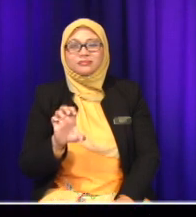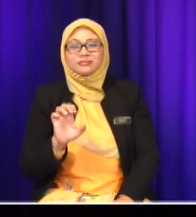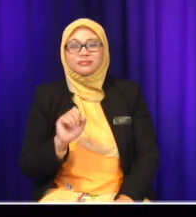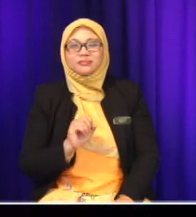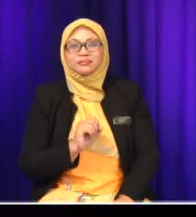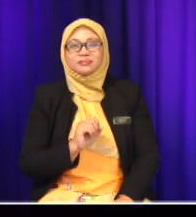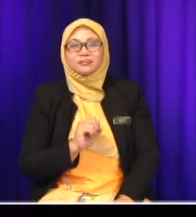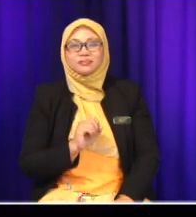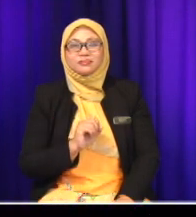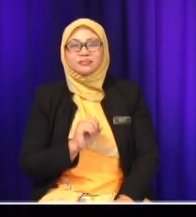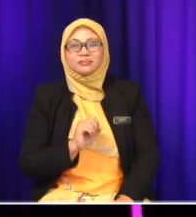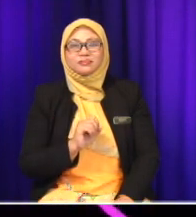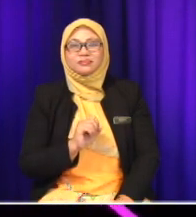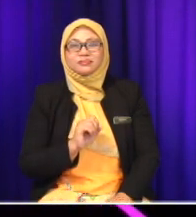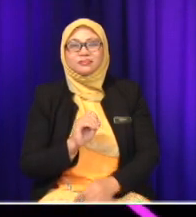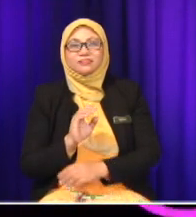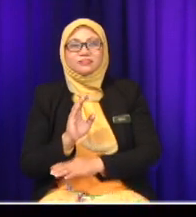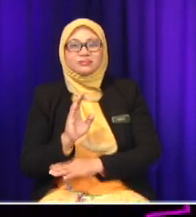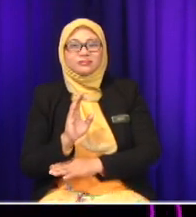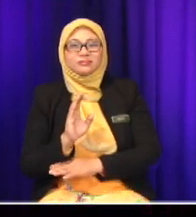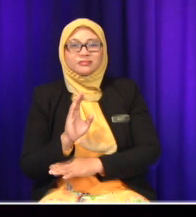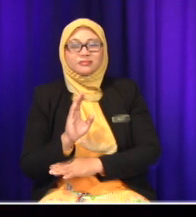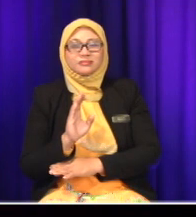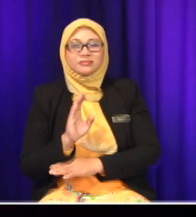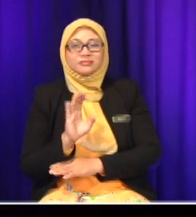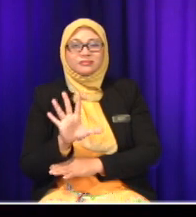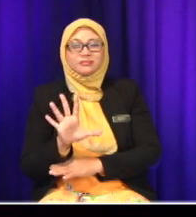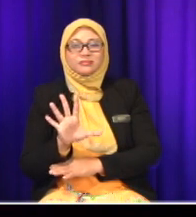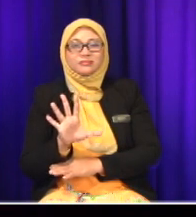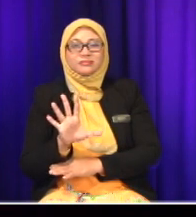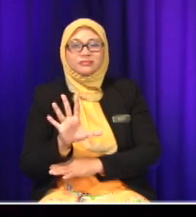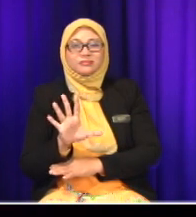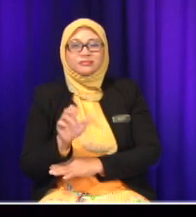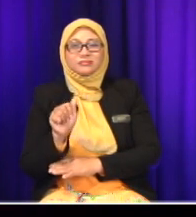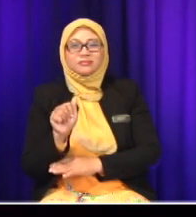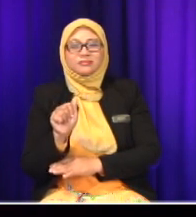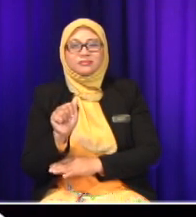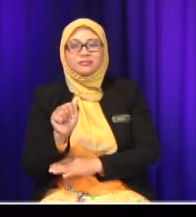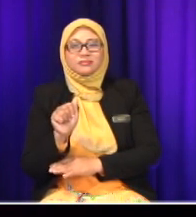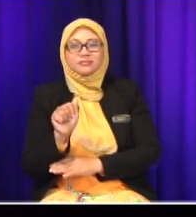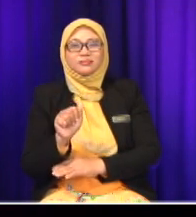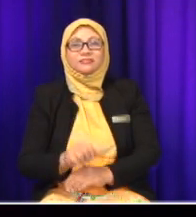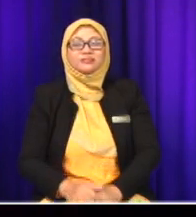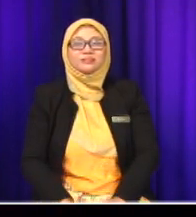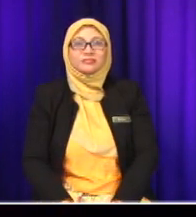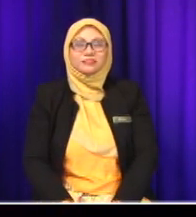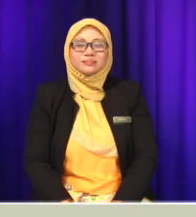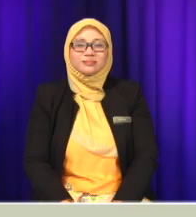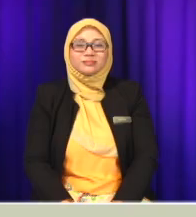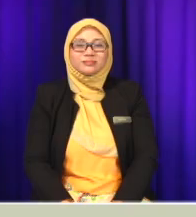e menanggalkan a so betul dan langkah l adalah a a Oke menanggalkan